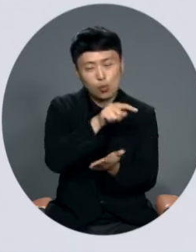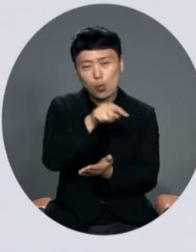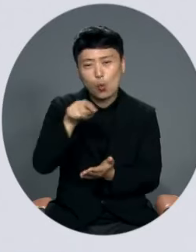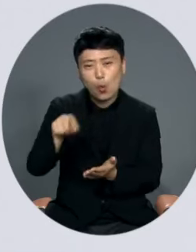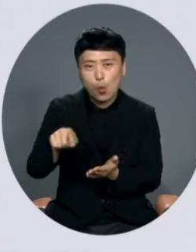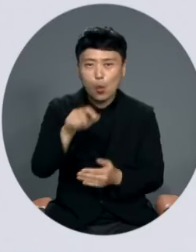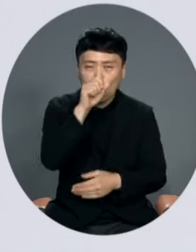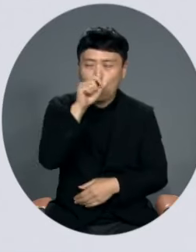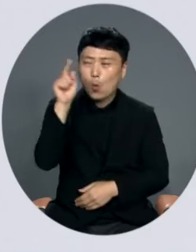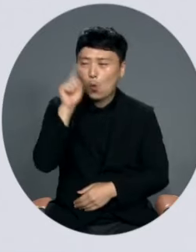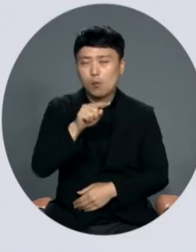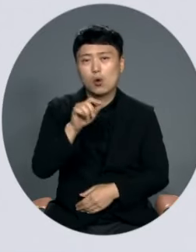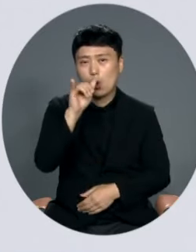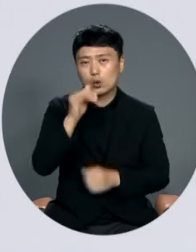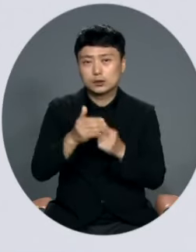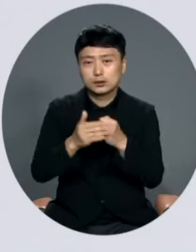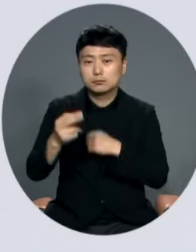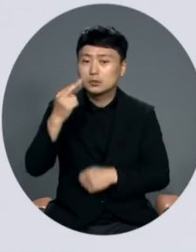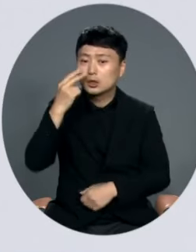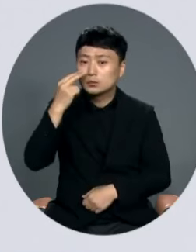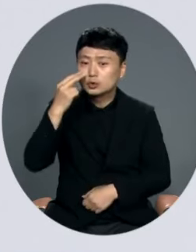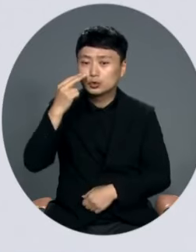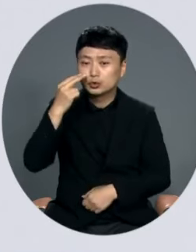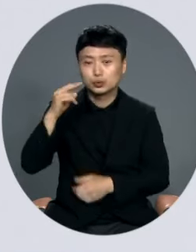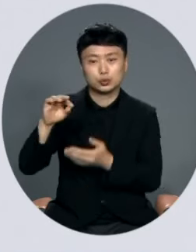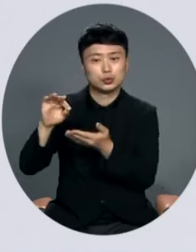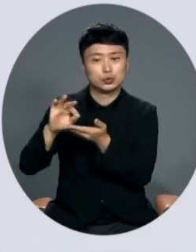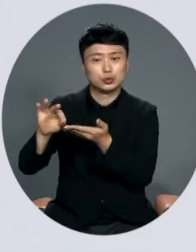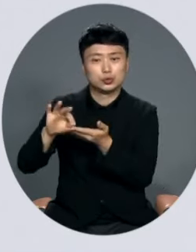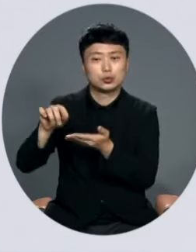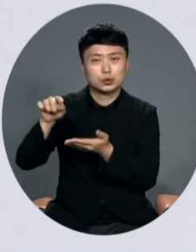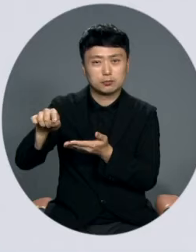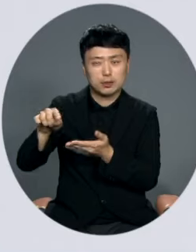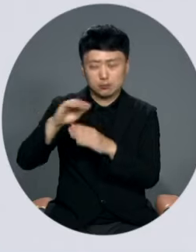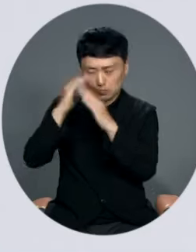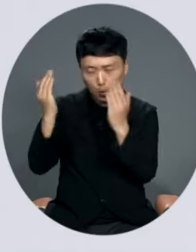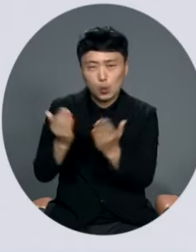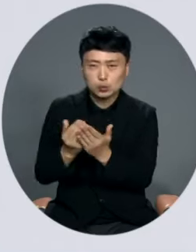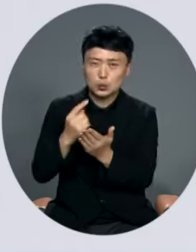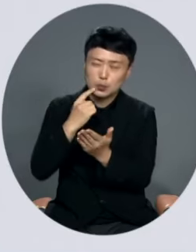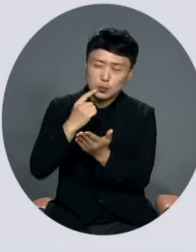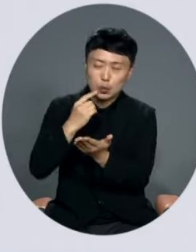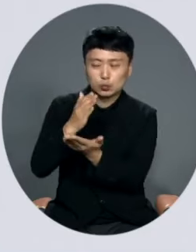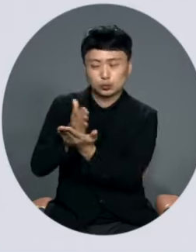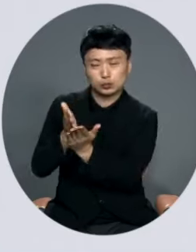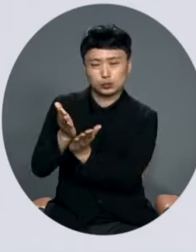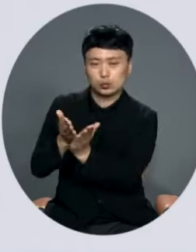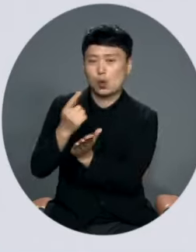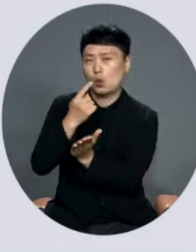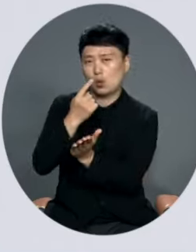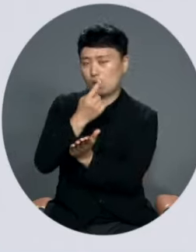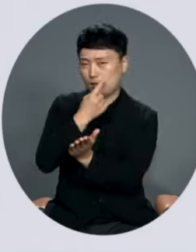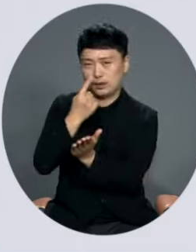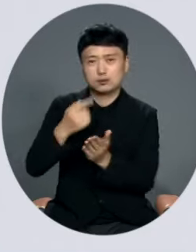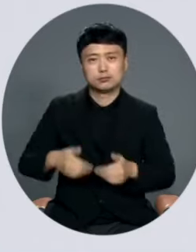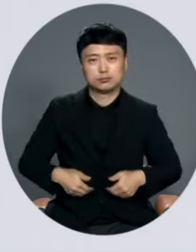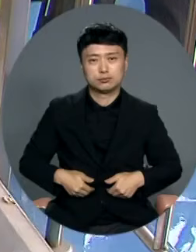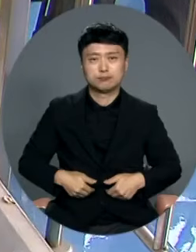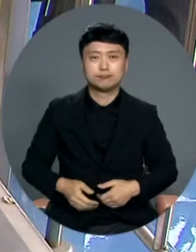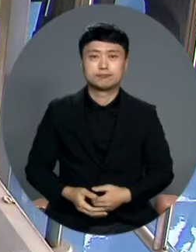있지만 일라이자를 미국에서 사용하는 이유는 전체 독성을 검사하는 게 굉장히 중요하기 때문에 이 검사 방법을 지금 사용하고